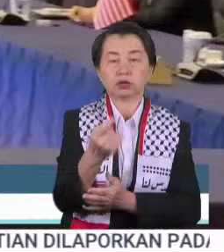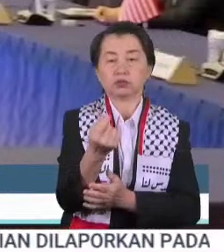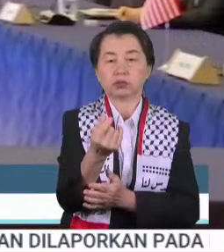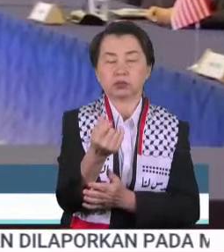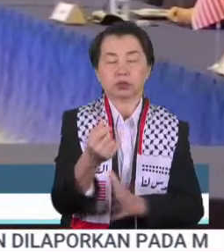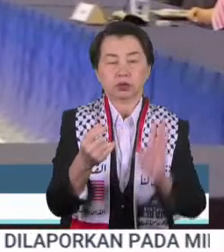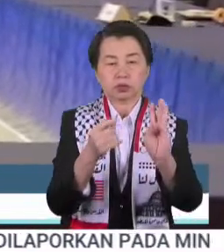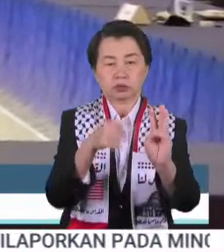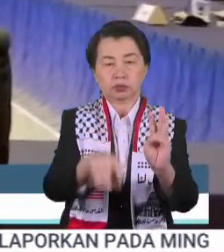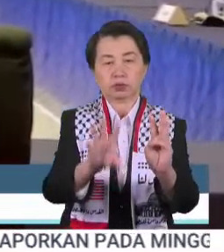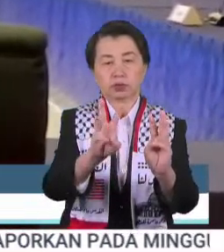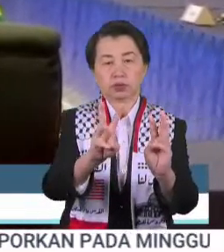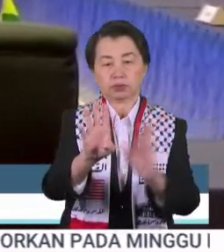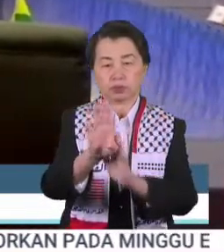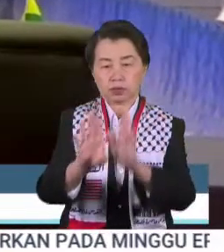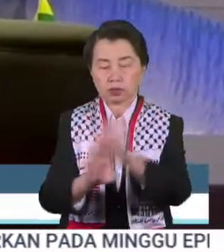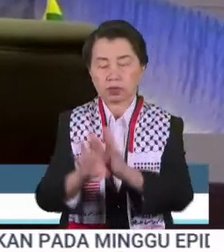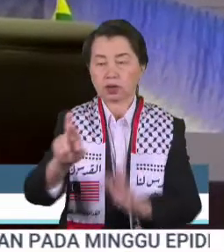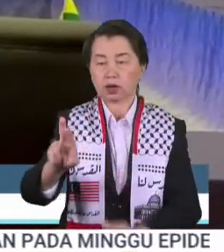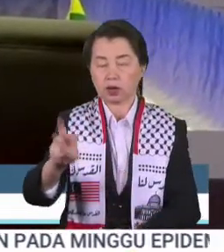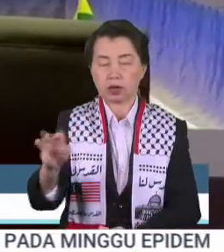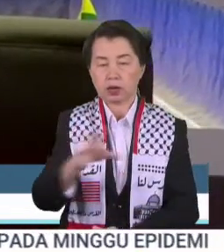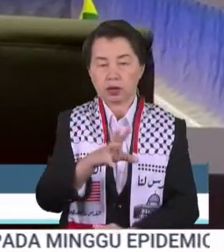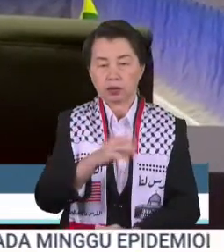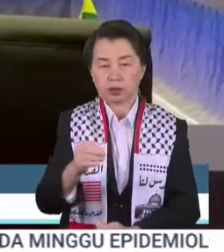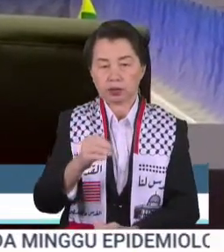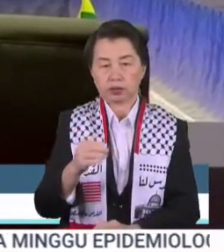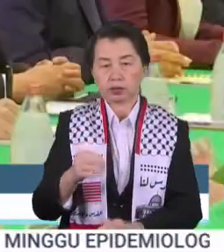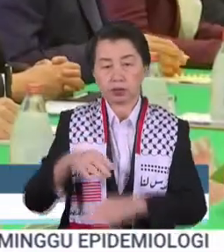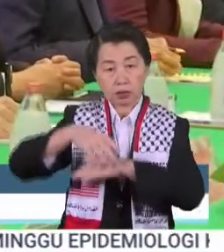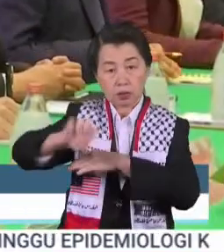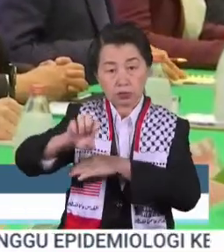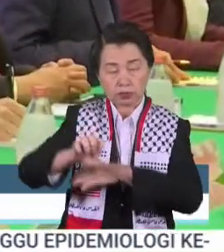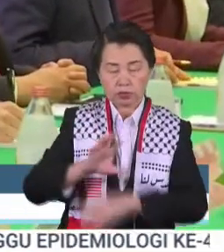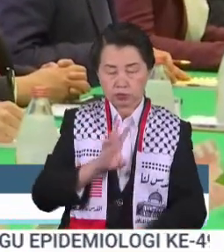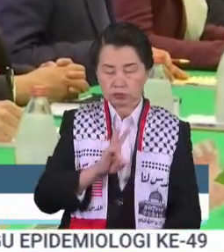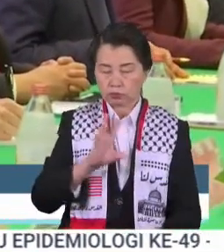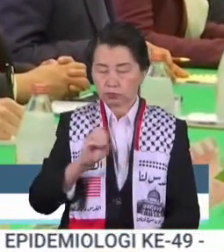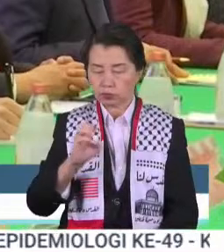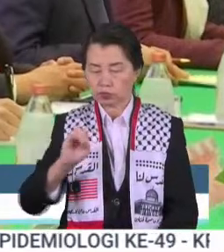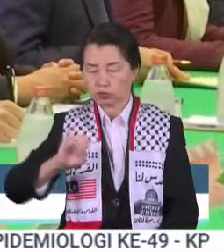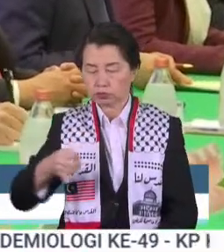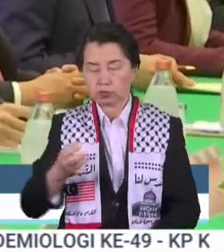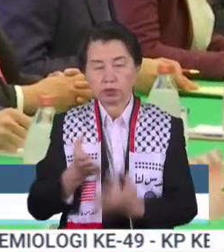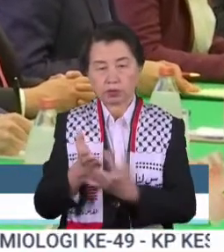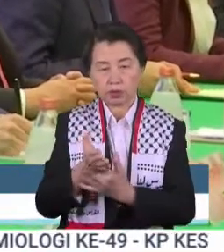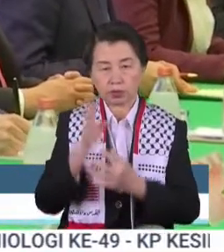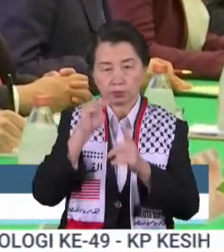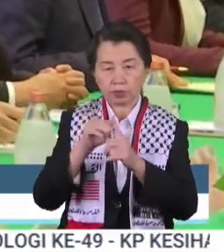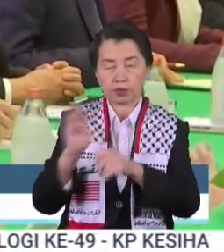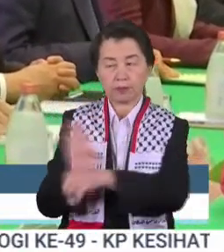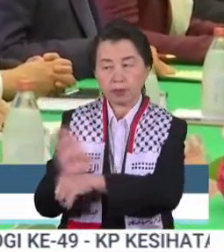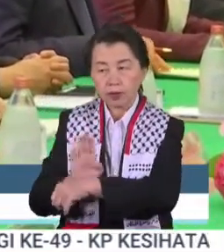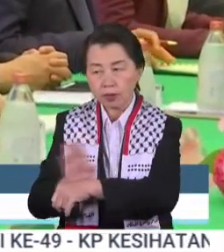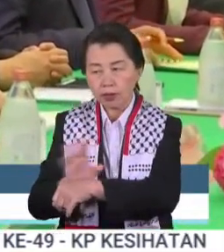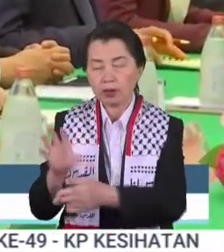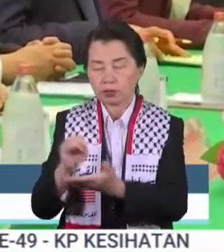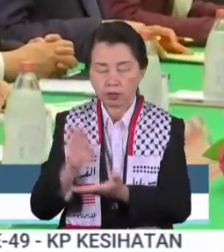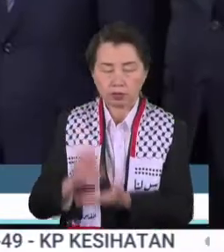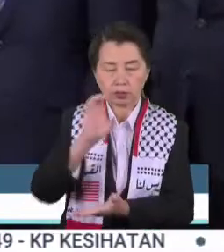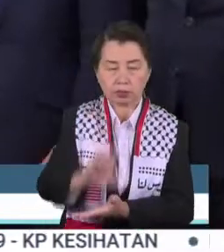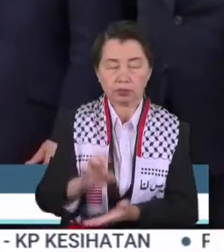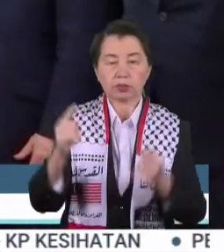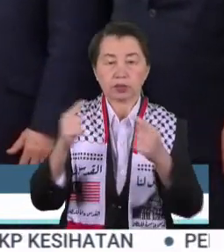bernilai RM6.6 bilion dan ekspor bernilai RM700 juta menerusi misi perdagangan dan pelaburan